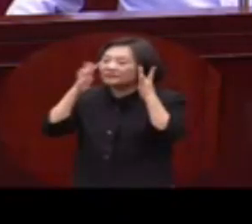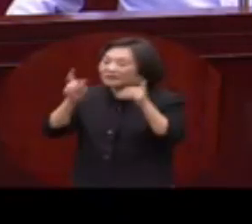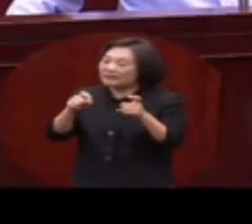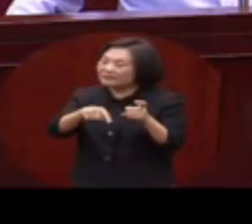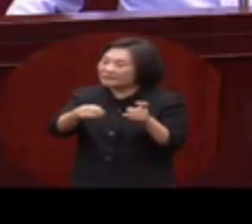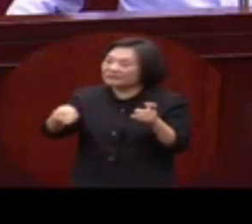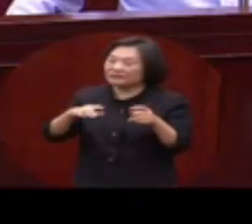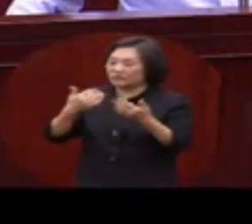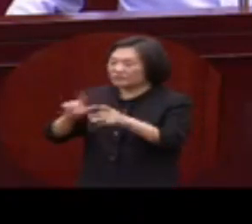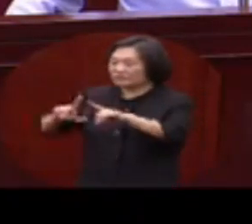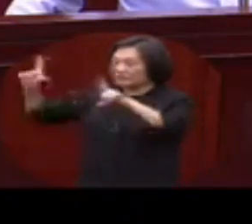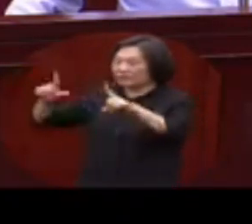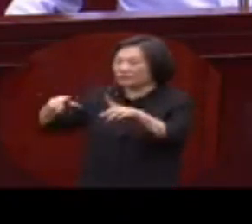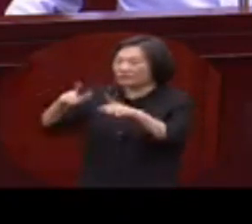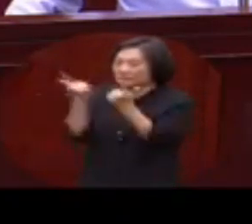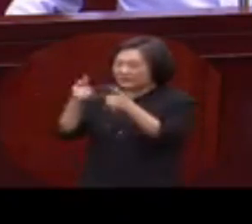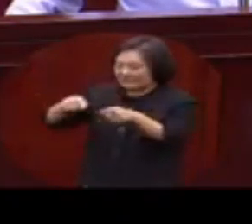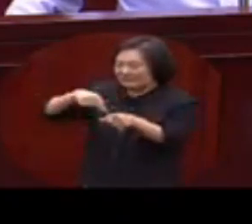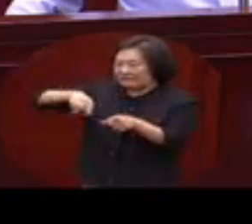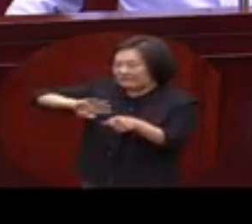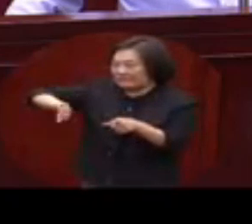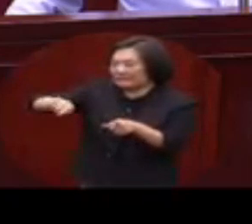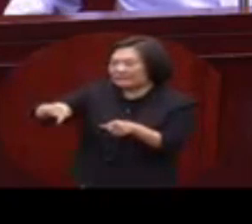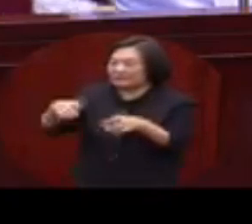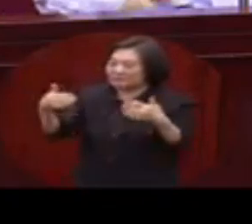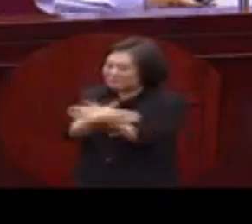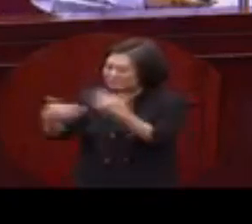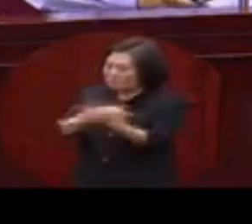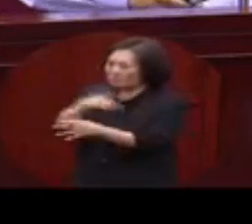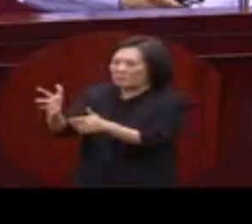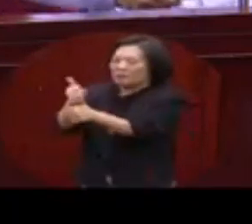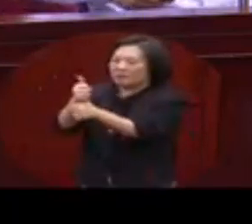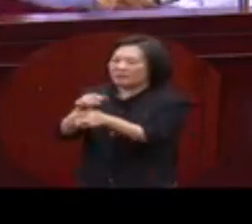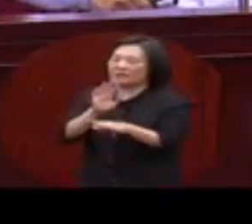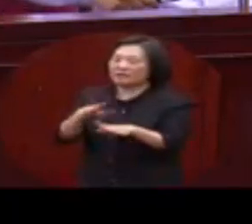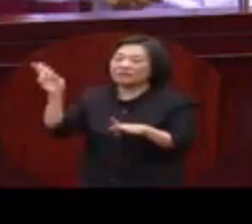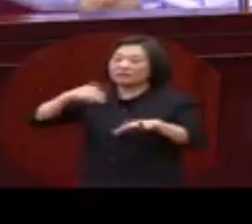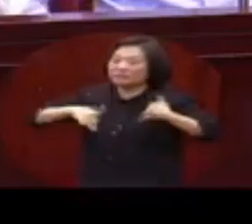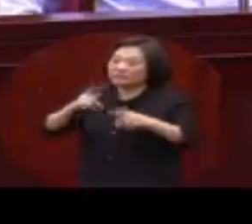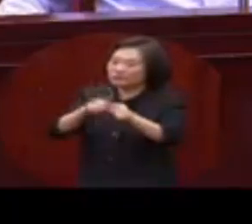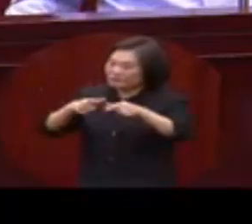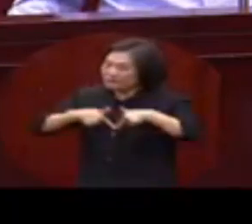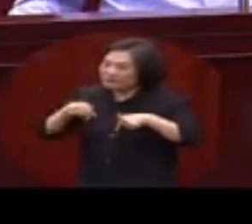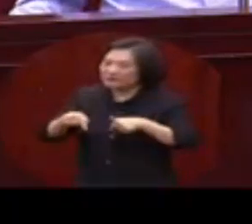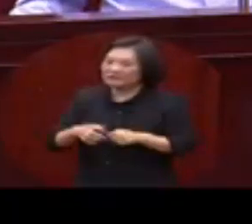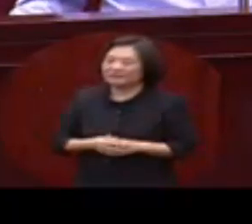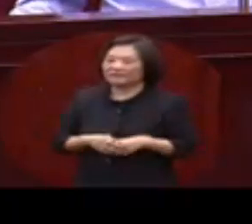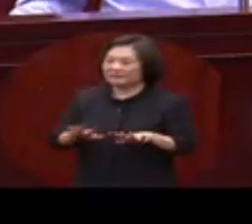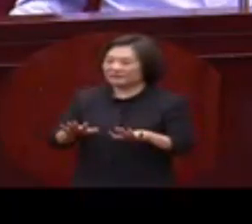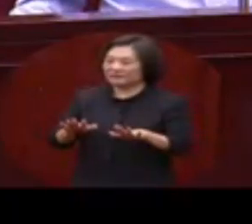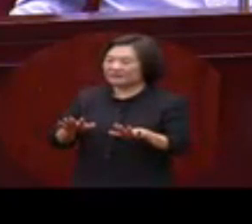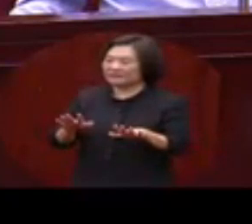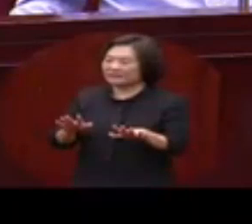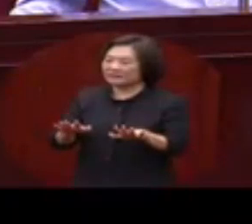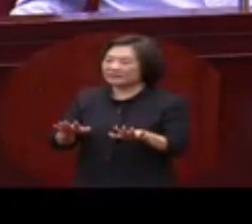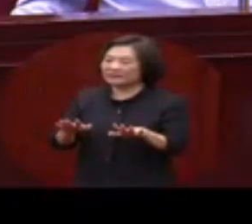湾东北角的交通运输枢纽，这个我们继续坚持下去。北路流行音乐中心这个今年这个月